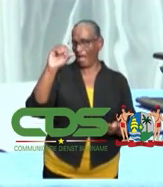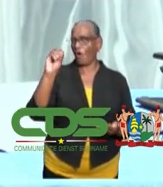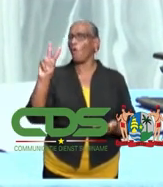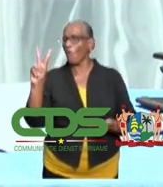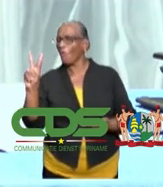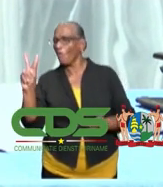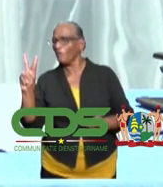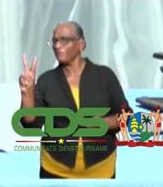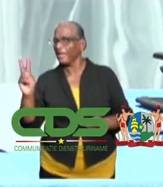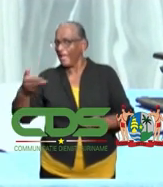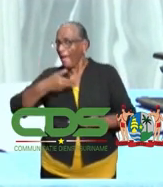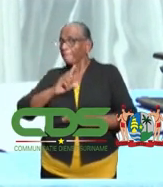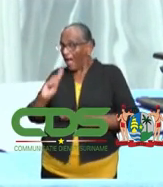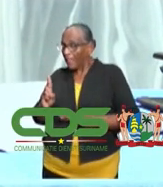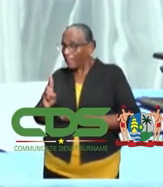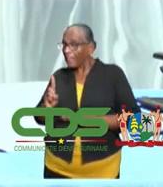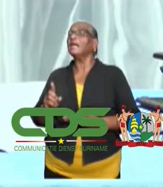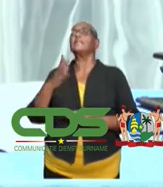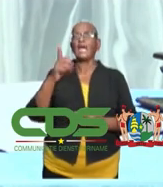reeds een verhoging krijgt.